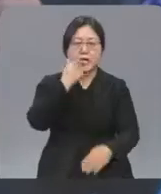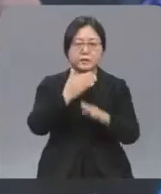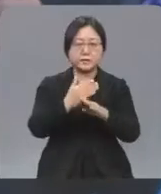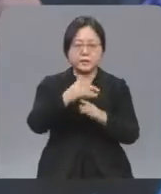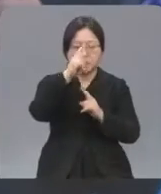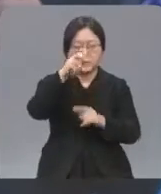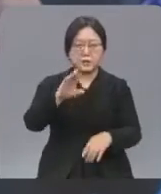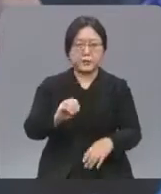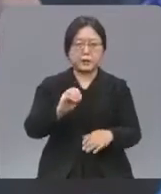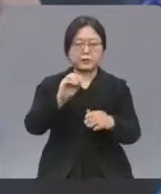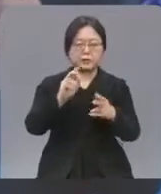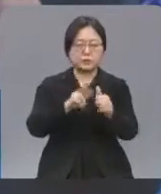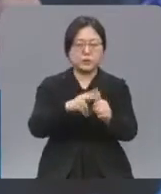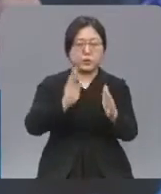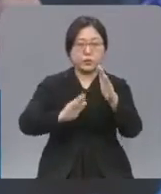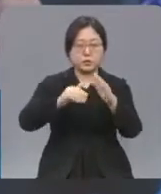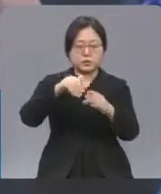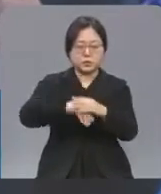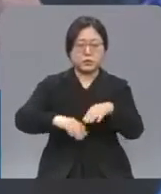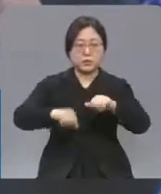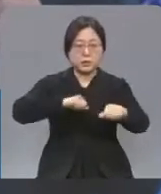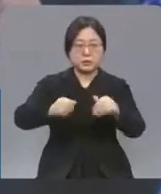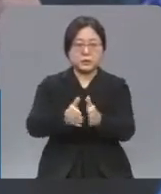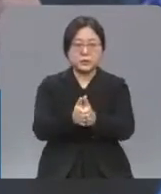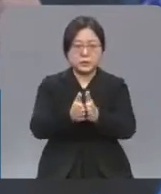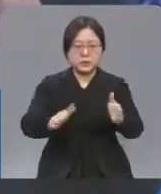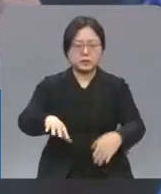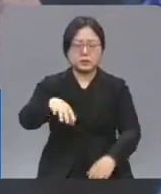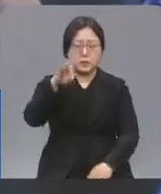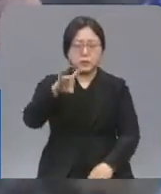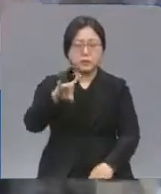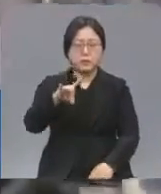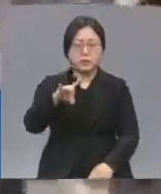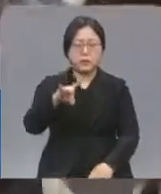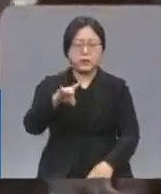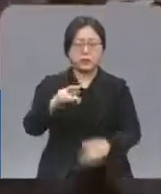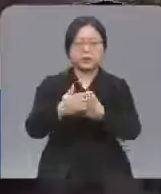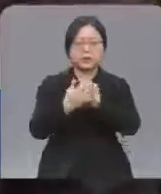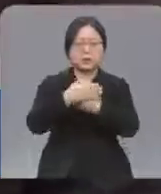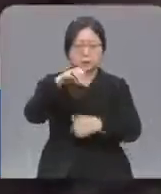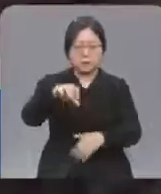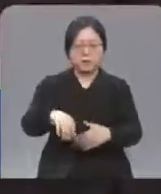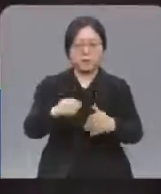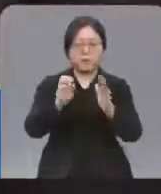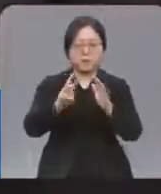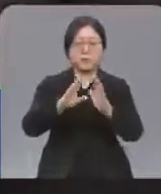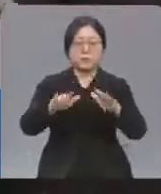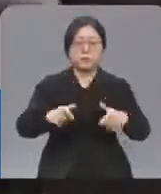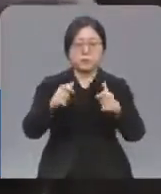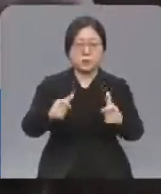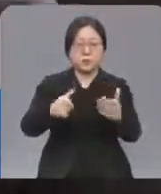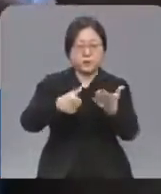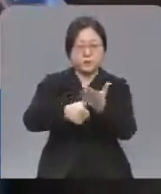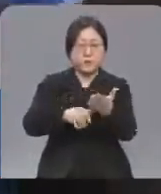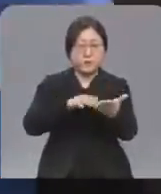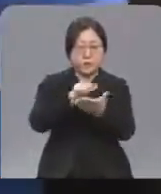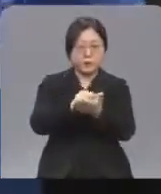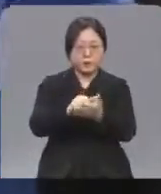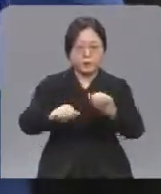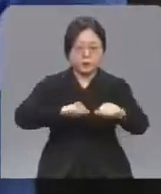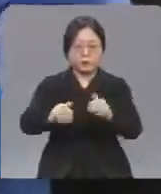민주당 이재명 후보가 공식 선거운동이 시작된 이후 처음으로 최대 지지기반인 광주와 전남지역에서 표심 잡기에